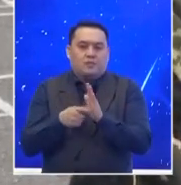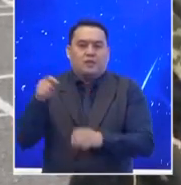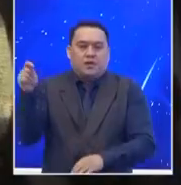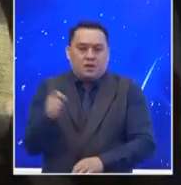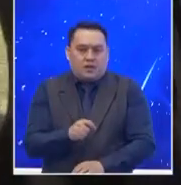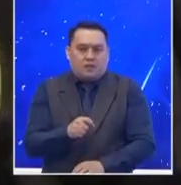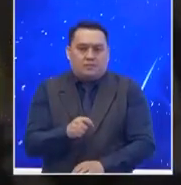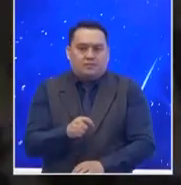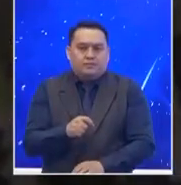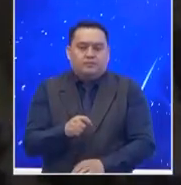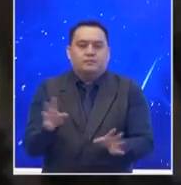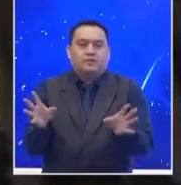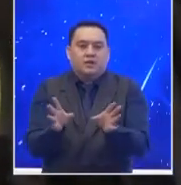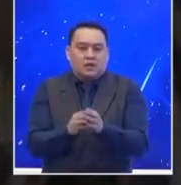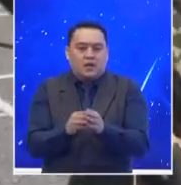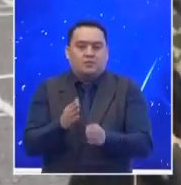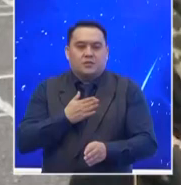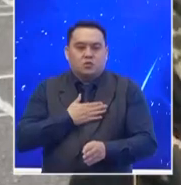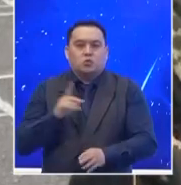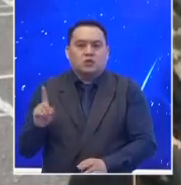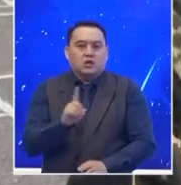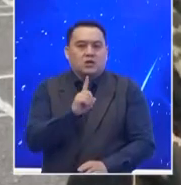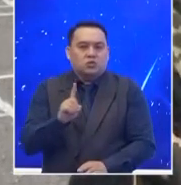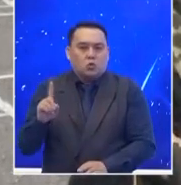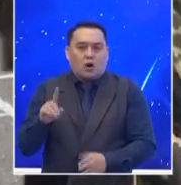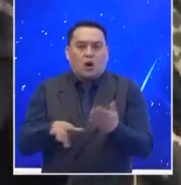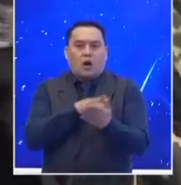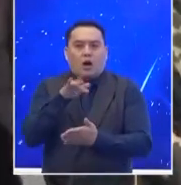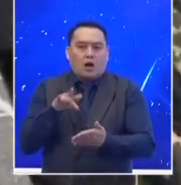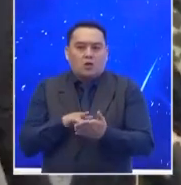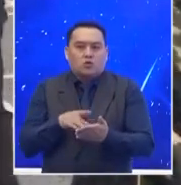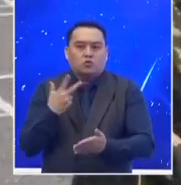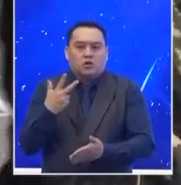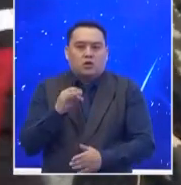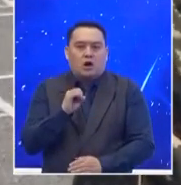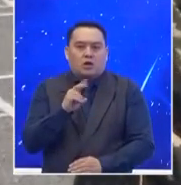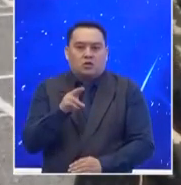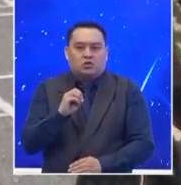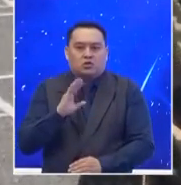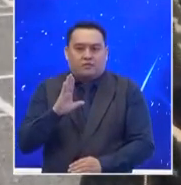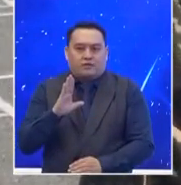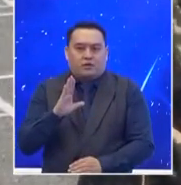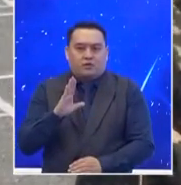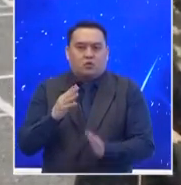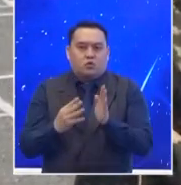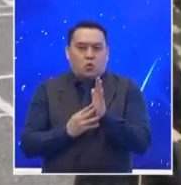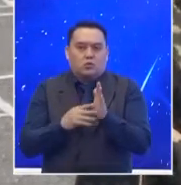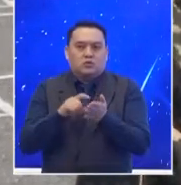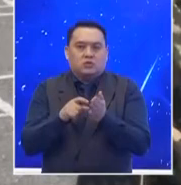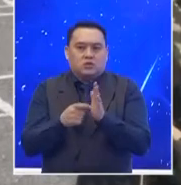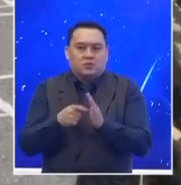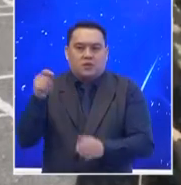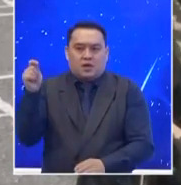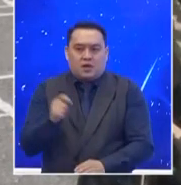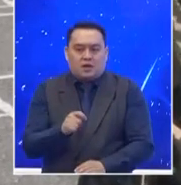келіп отыр. Сонымен қатар осы қаламыздағы 3-ші Дәнеш Рақышев атындағы 9-ші сынып оқушылары